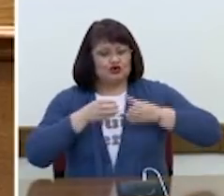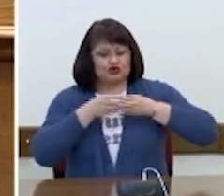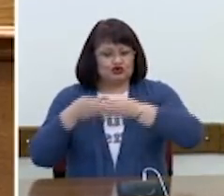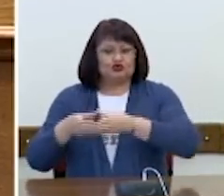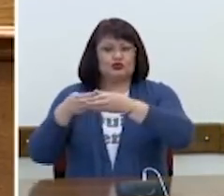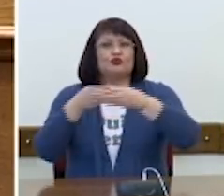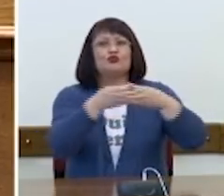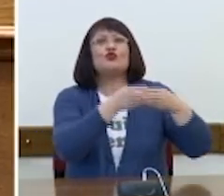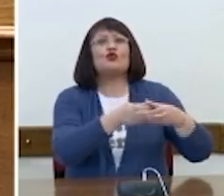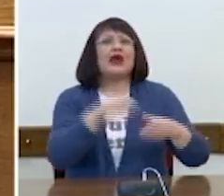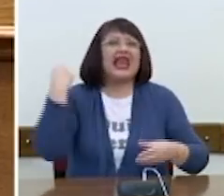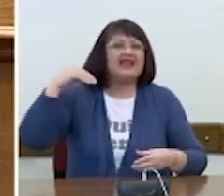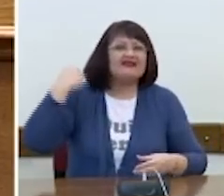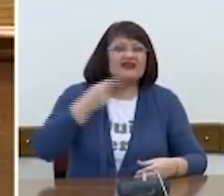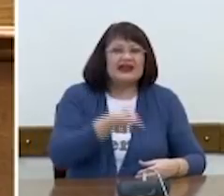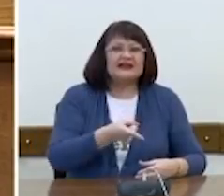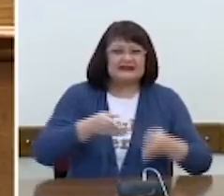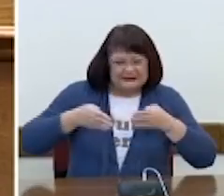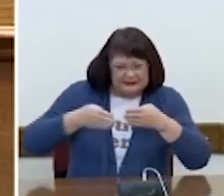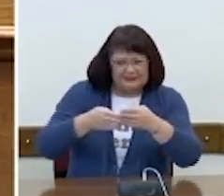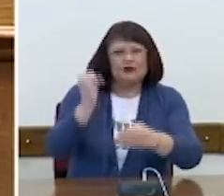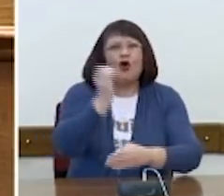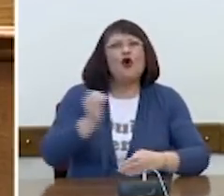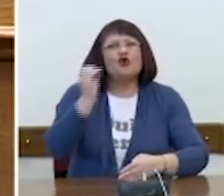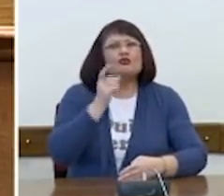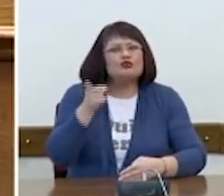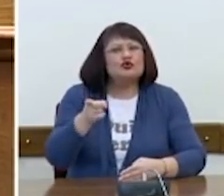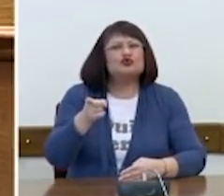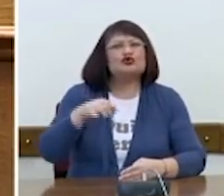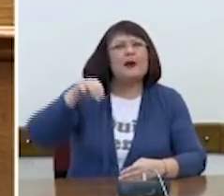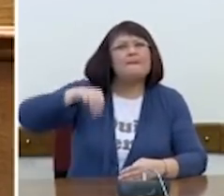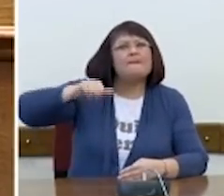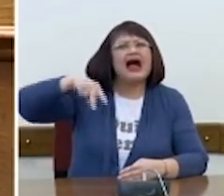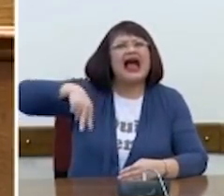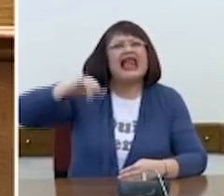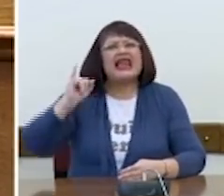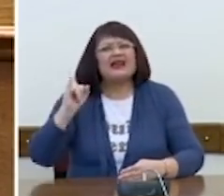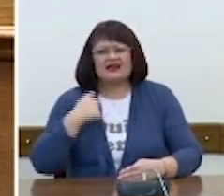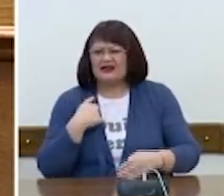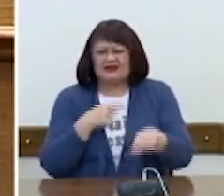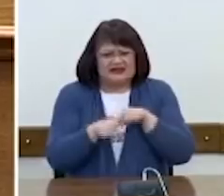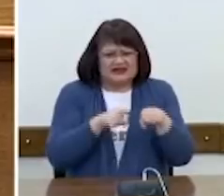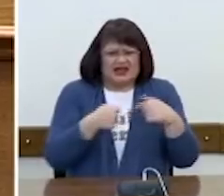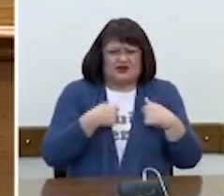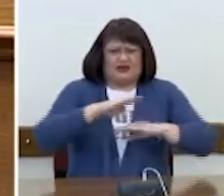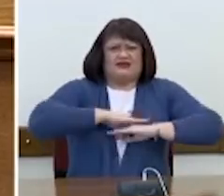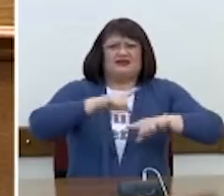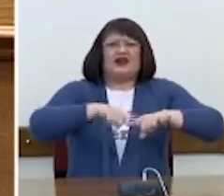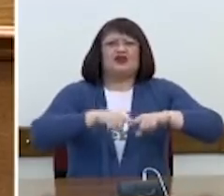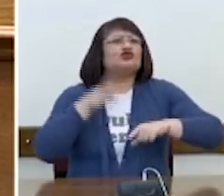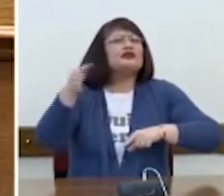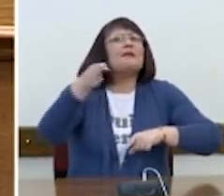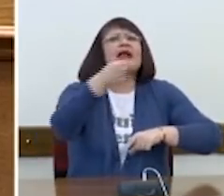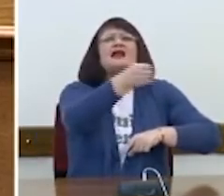Λιβύη, μήπως στα στενά του Ορμούζ, μήπως στο Μάλι? Και τι δουλειά έχουν ελληνικές ένοπλες δυνάμεις σε αυτές τις περιοχές?